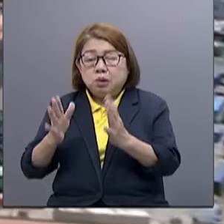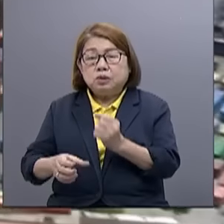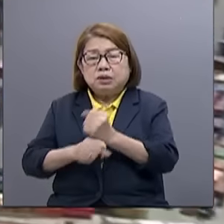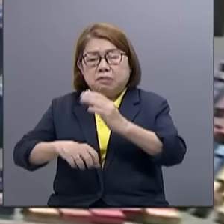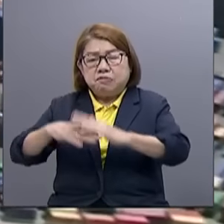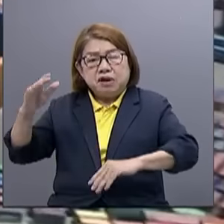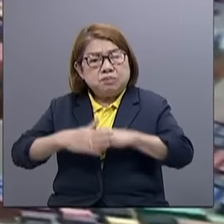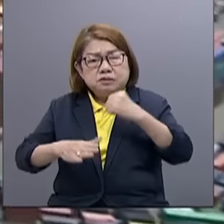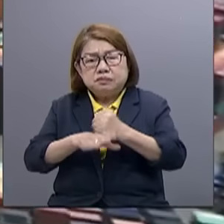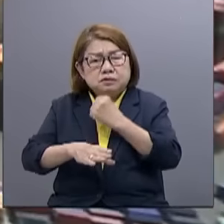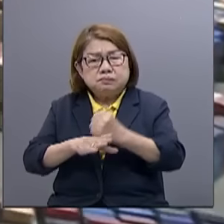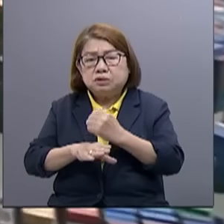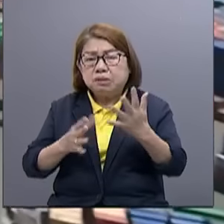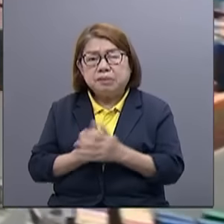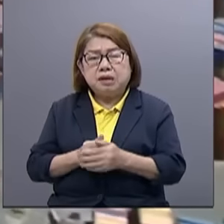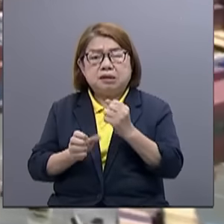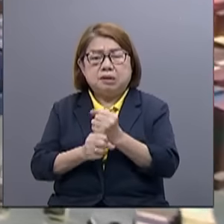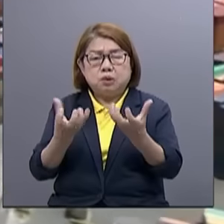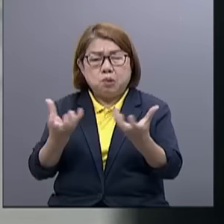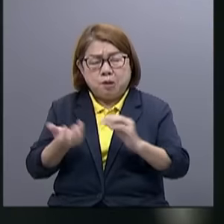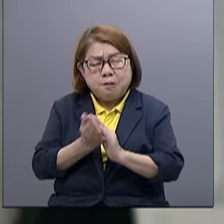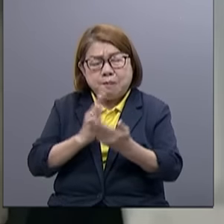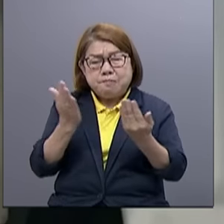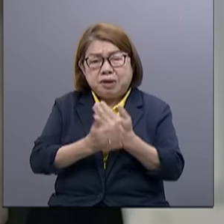สักชิ้นหนึ่งมันเกิดขึ้นได้ยากค่ะ อ ัน